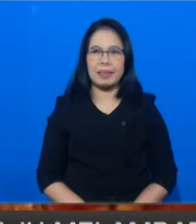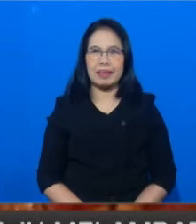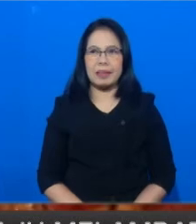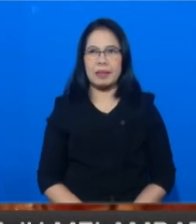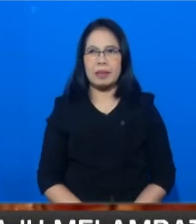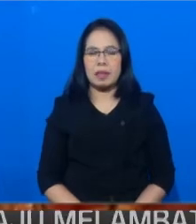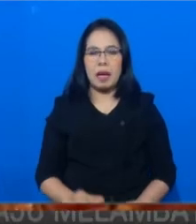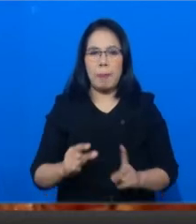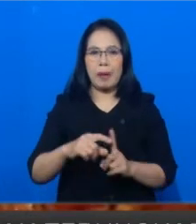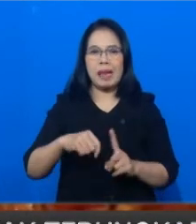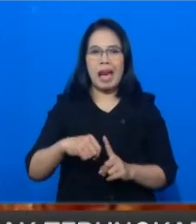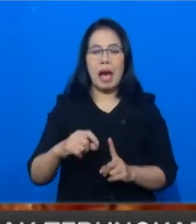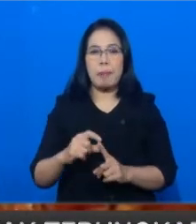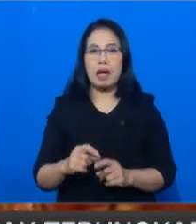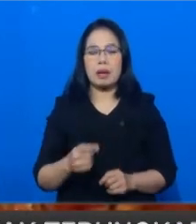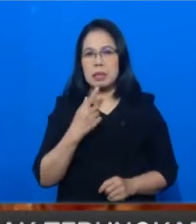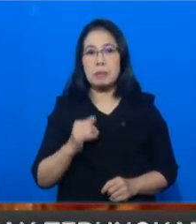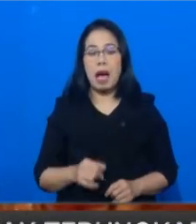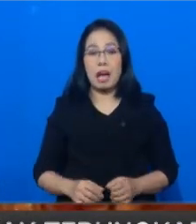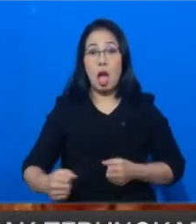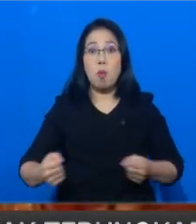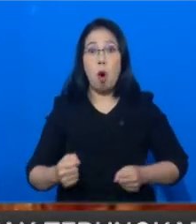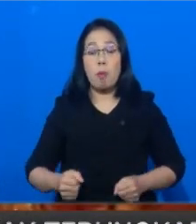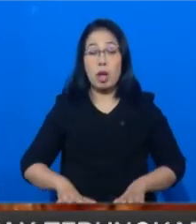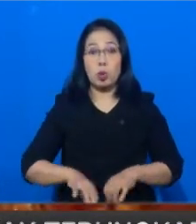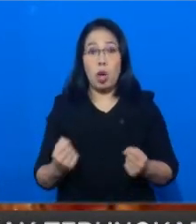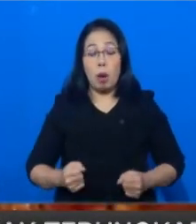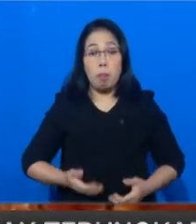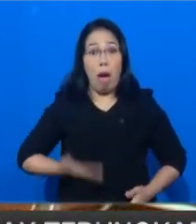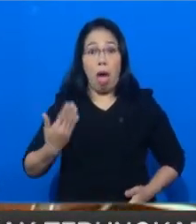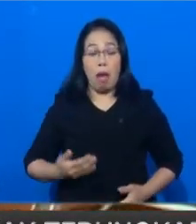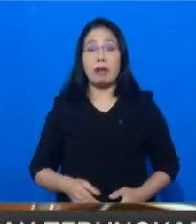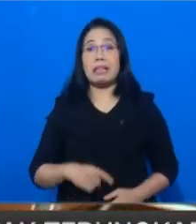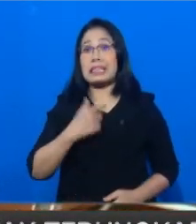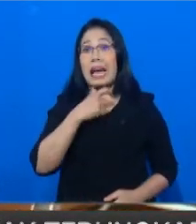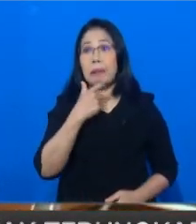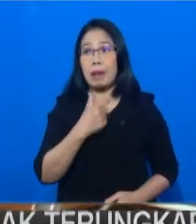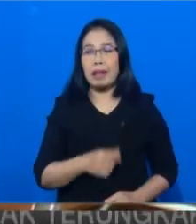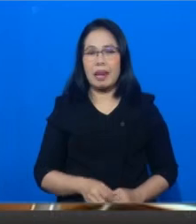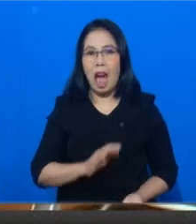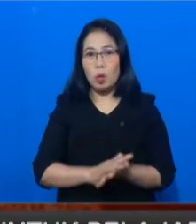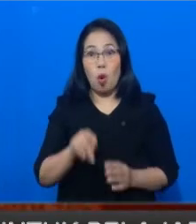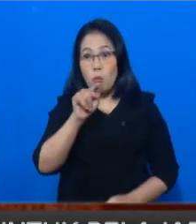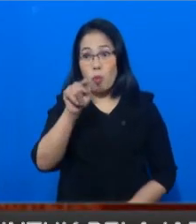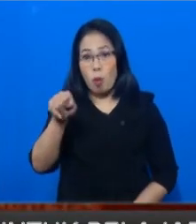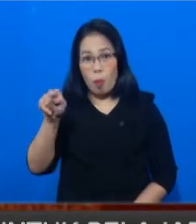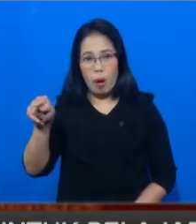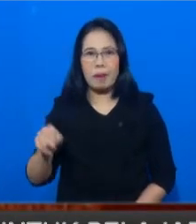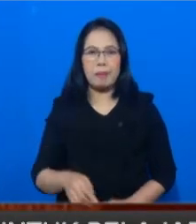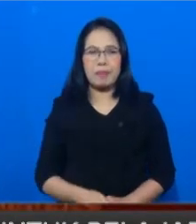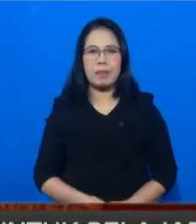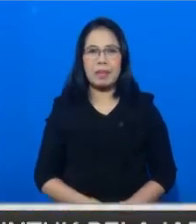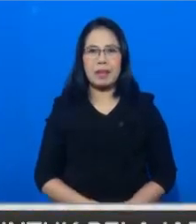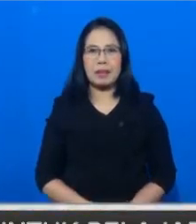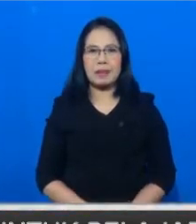Disebut PKB sebagai mobil rusak, Caimin langsung memanas dan balik menuding Gus Yahya dan Gus Ipullah yang